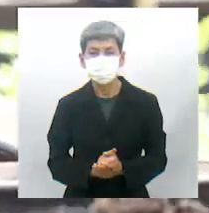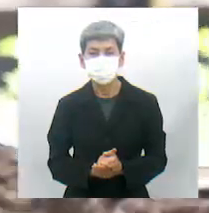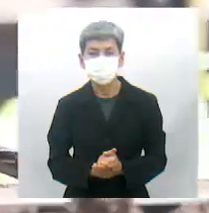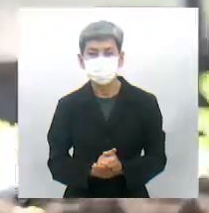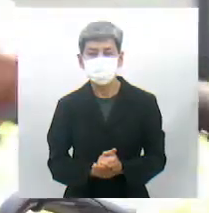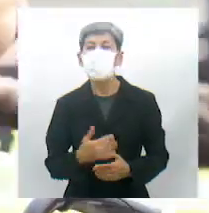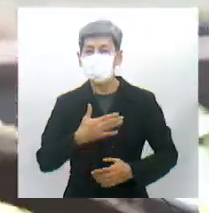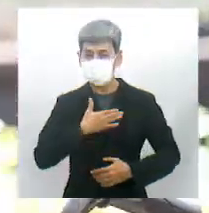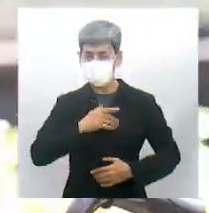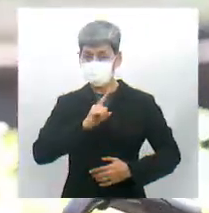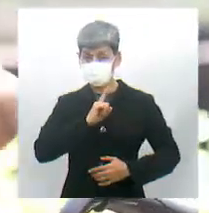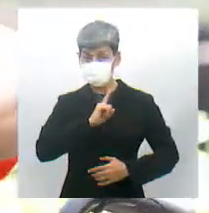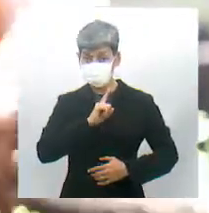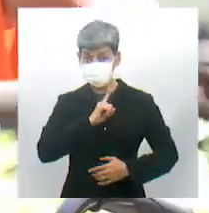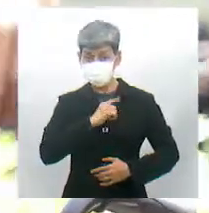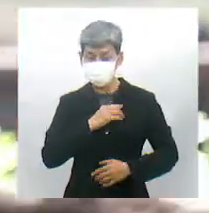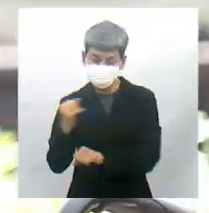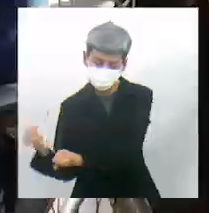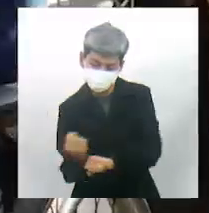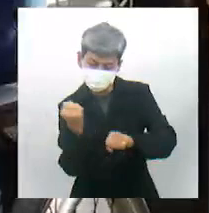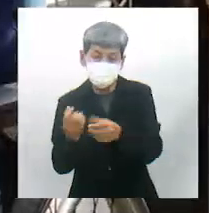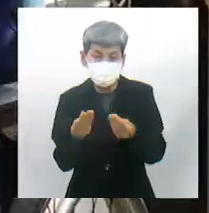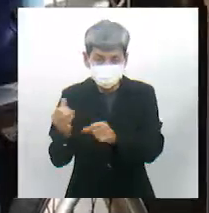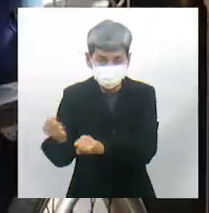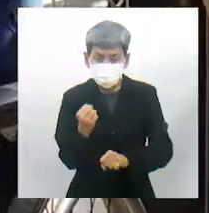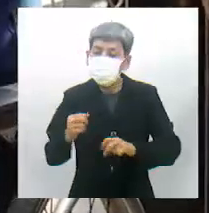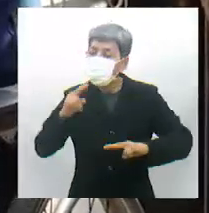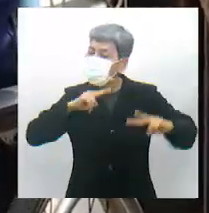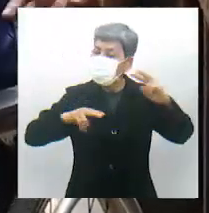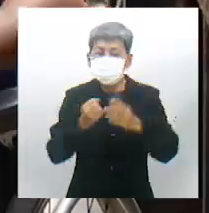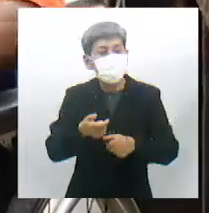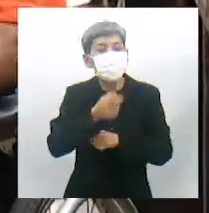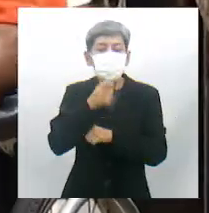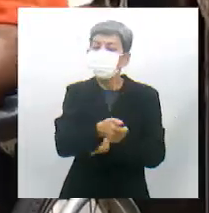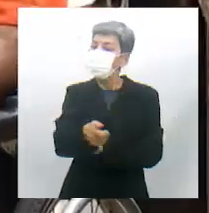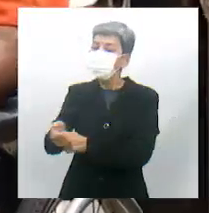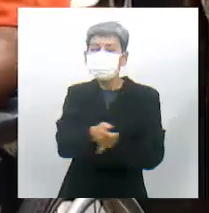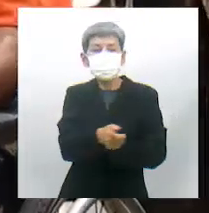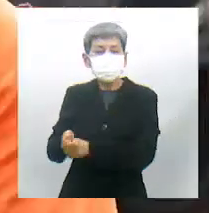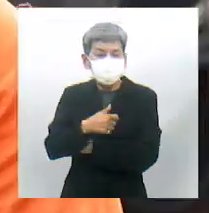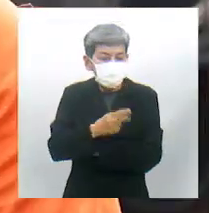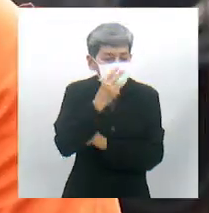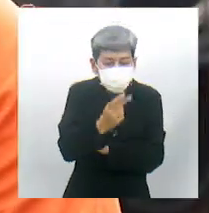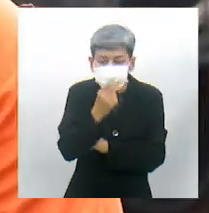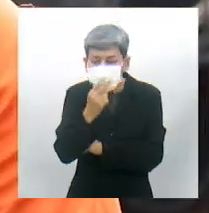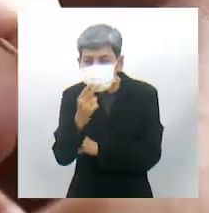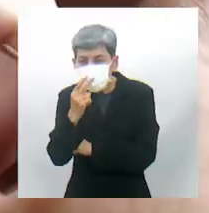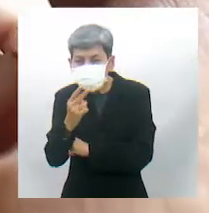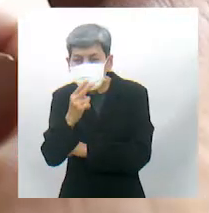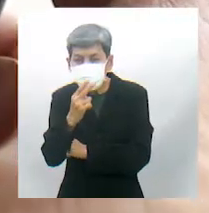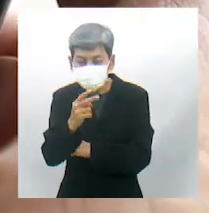มีหน้าที่ก็คือพรวนดินแล้วก็ดูแลต้นไม้รดน้ำแล้วก็คอยสังเกตกล่องอัจฉริย